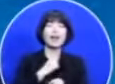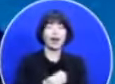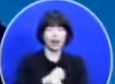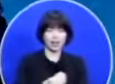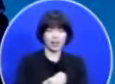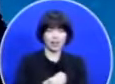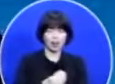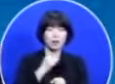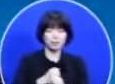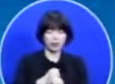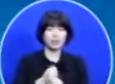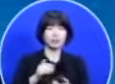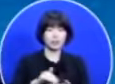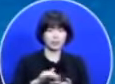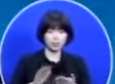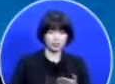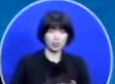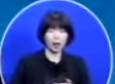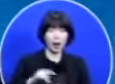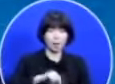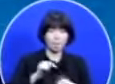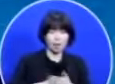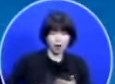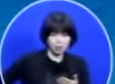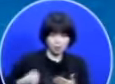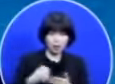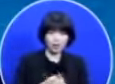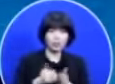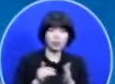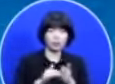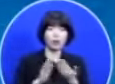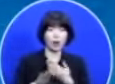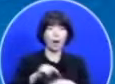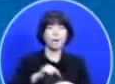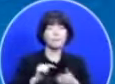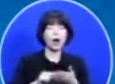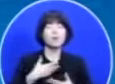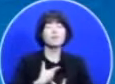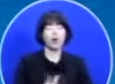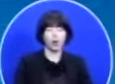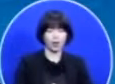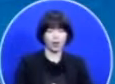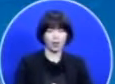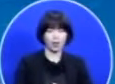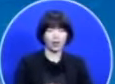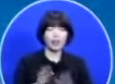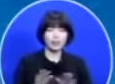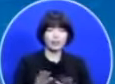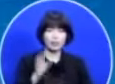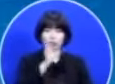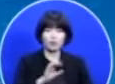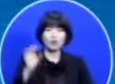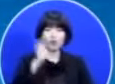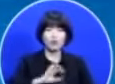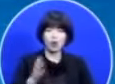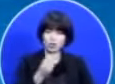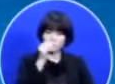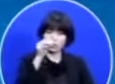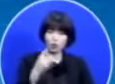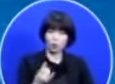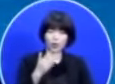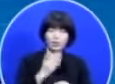마음을 정하고 마음에 한결 편해졌습니다 근데 이번 유럽 성애 중에 어느